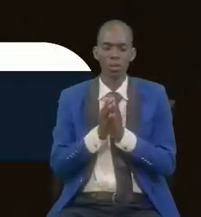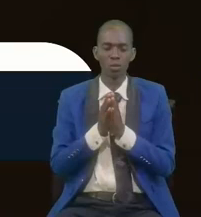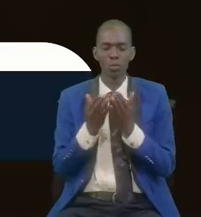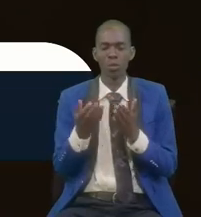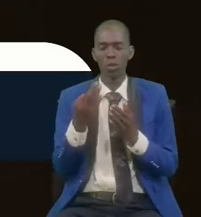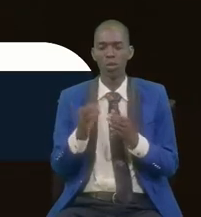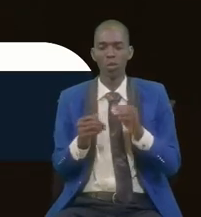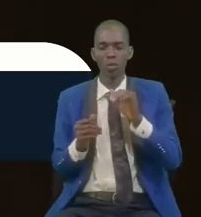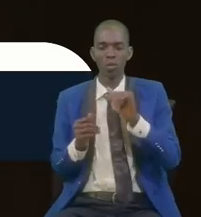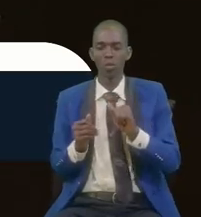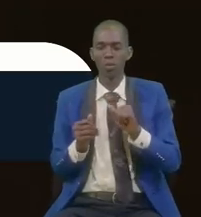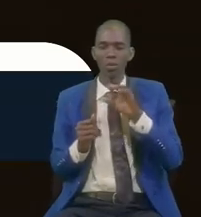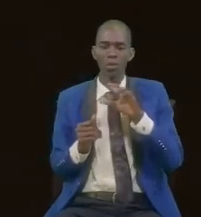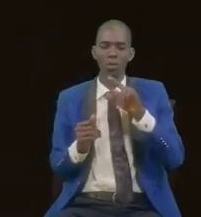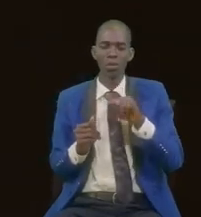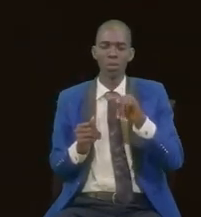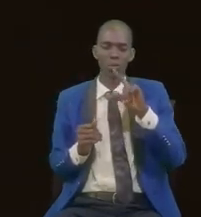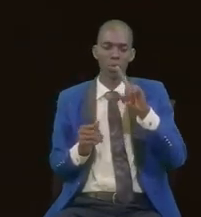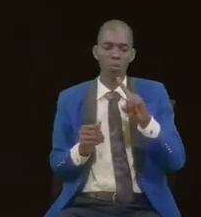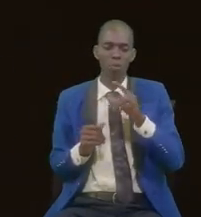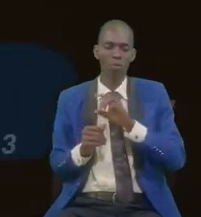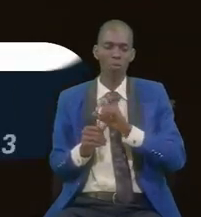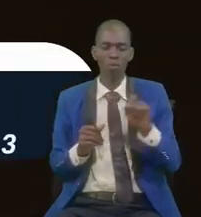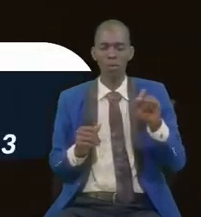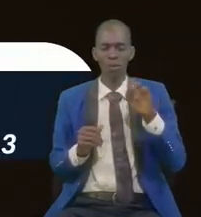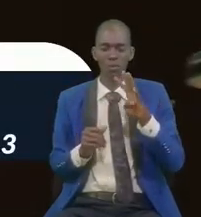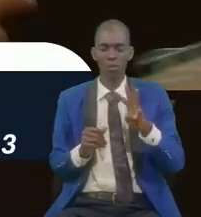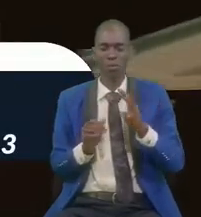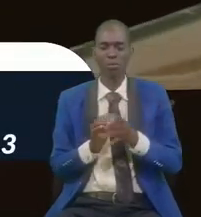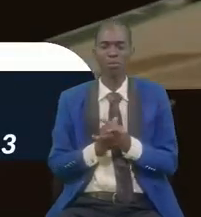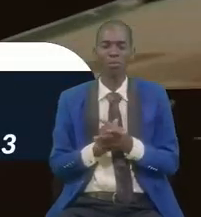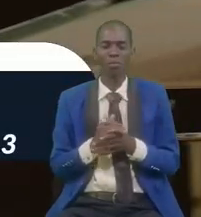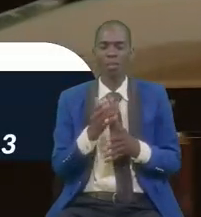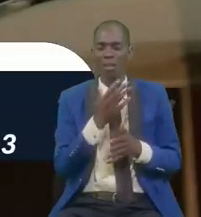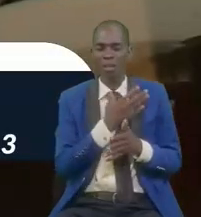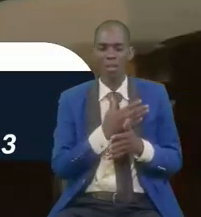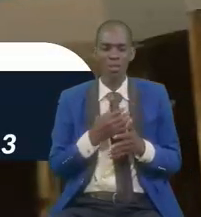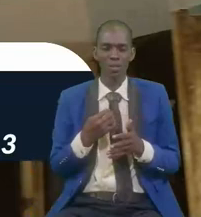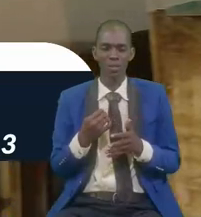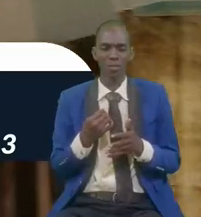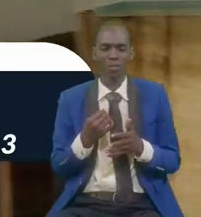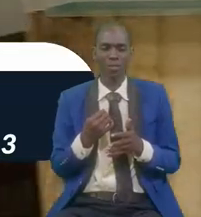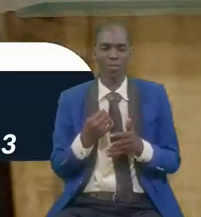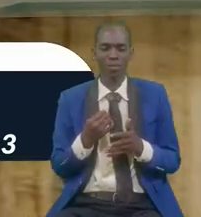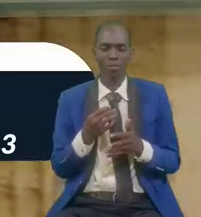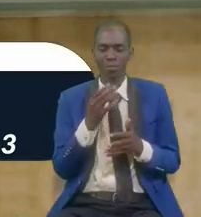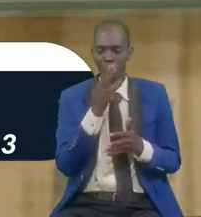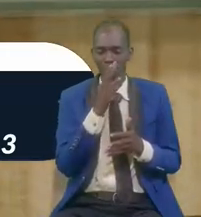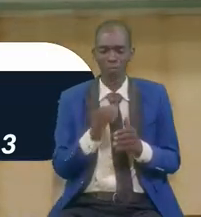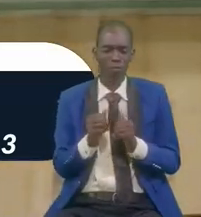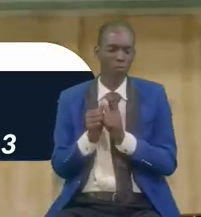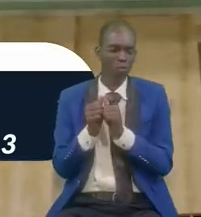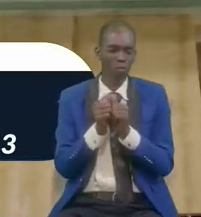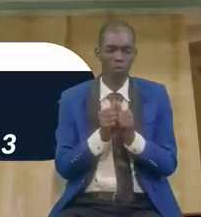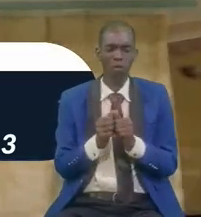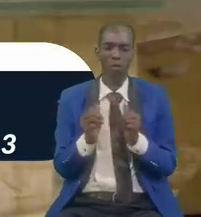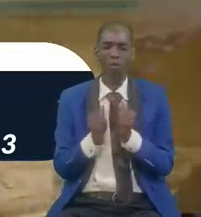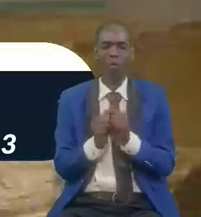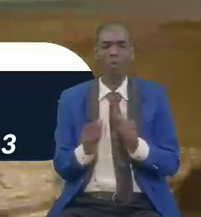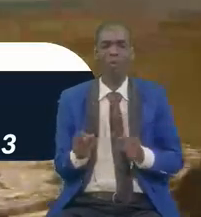1, verset 4. Actes 1, verset 4. Comme il se trouvait avec